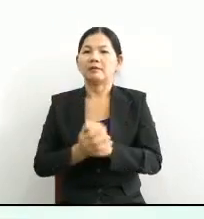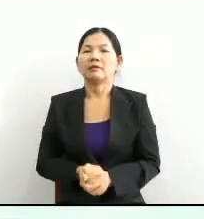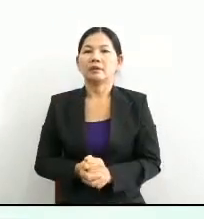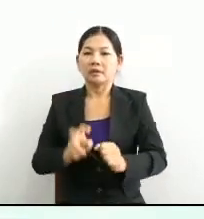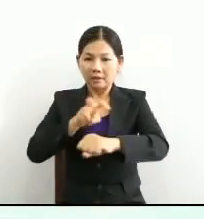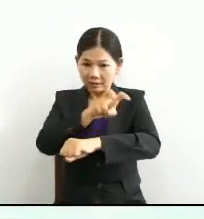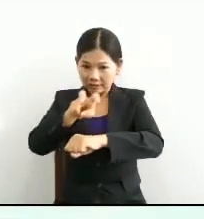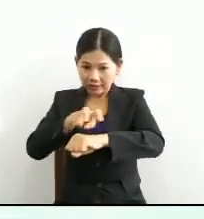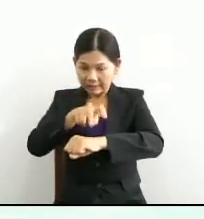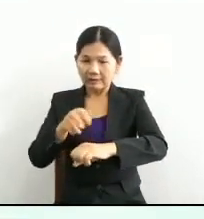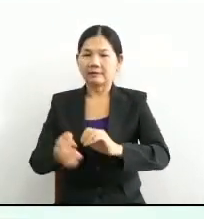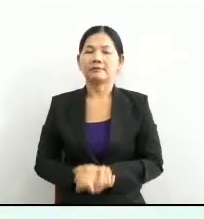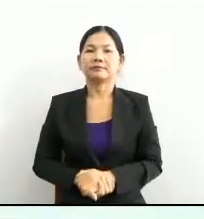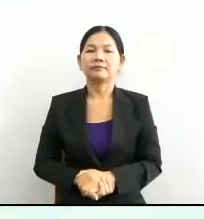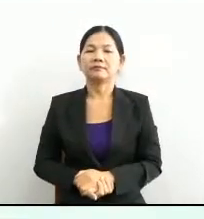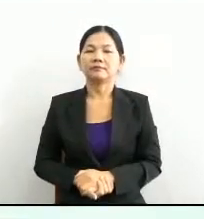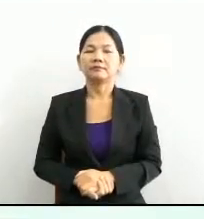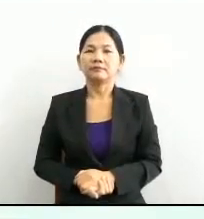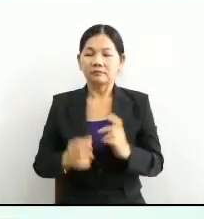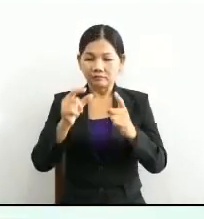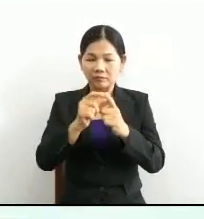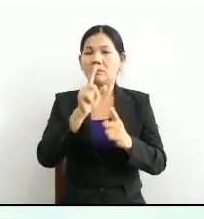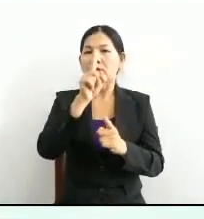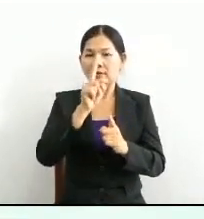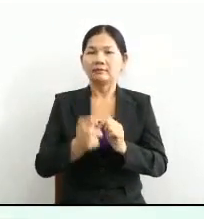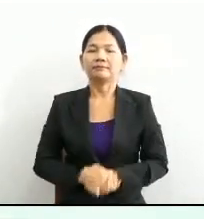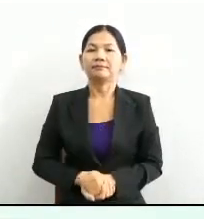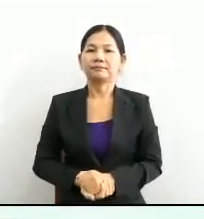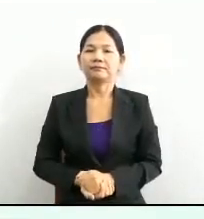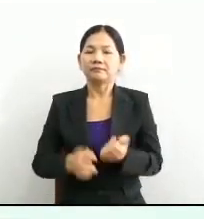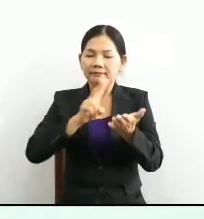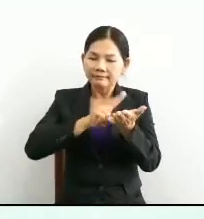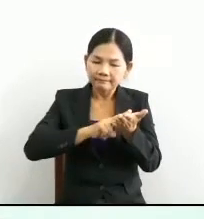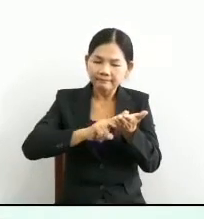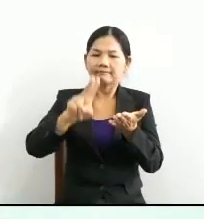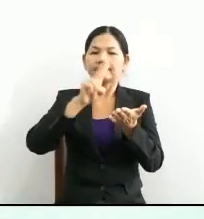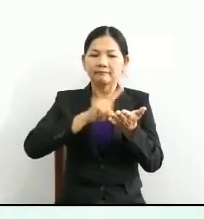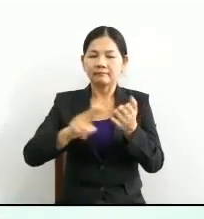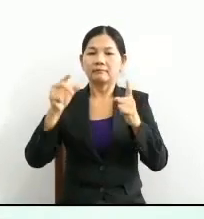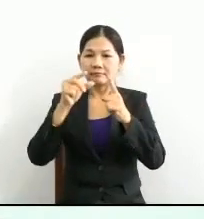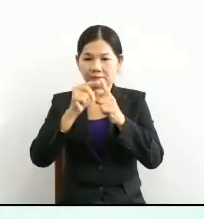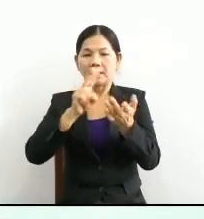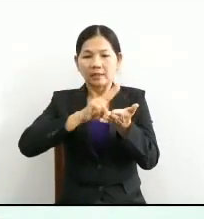hả lấy con mình lọc bị bình dụ bị bình chùm mùi nè cử mùi tiết nè cứ bị thả ná mày